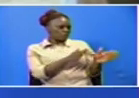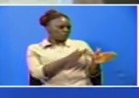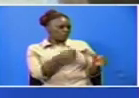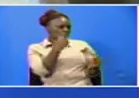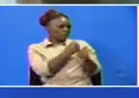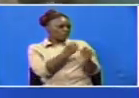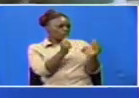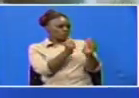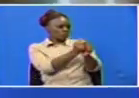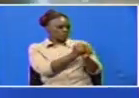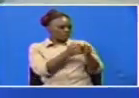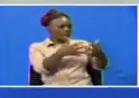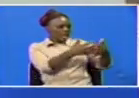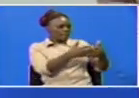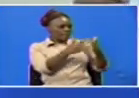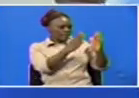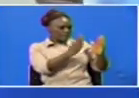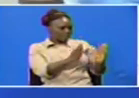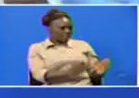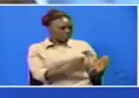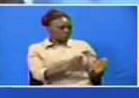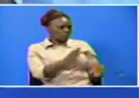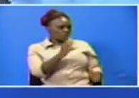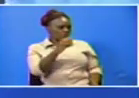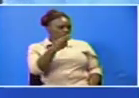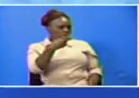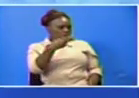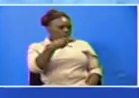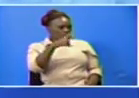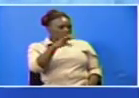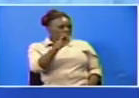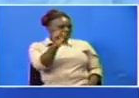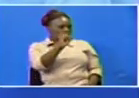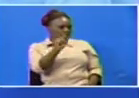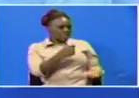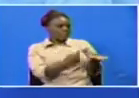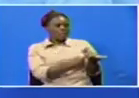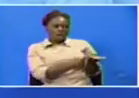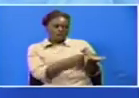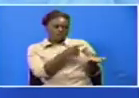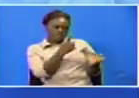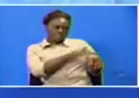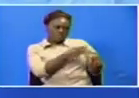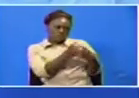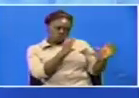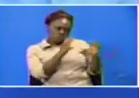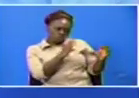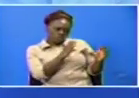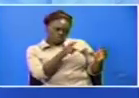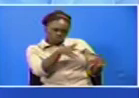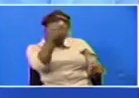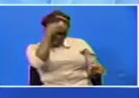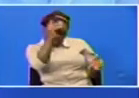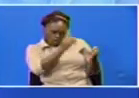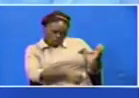na msanii wa Marekani ambaye ni Chris Brown. Labda katika interactions zenu hapa na pale kuna mawili matatu ambayo labda uliweza kujifunza